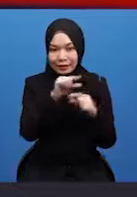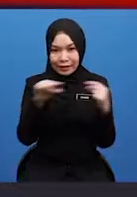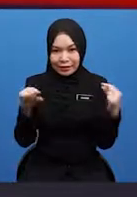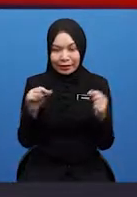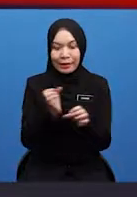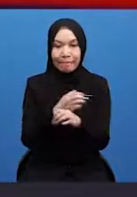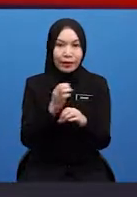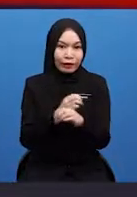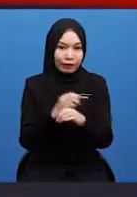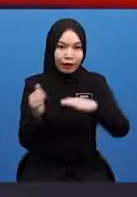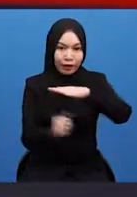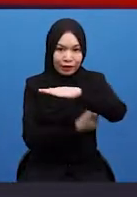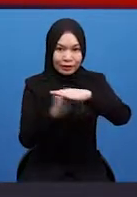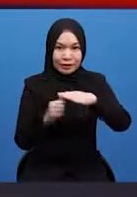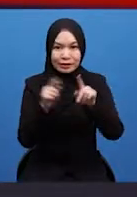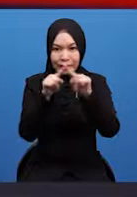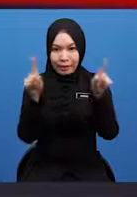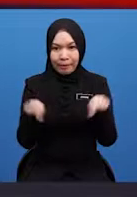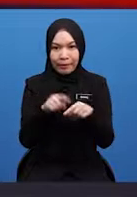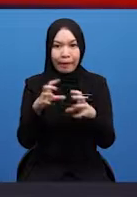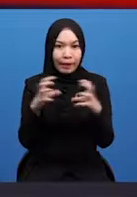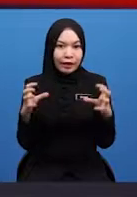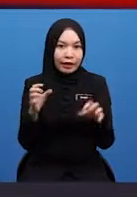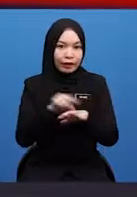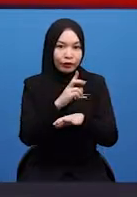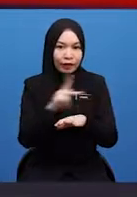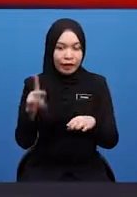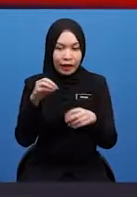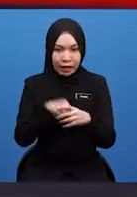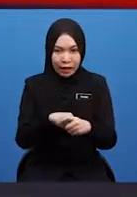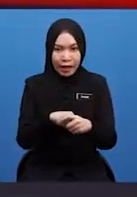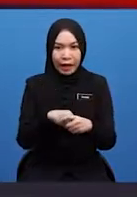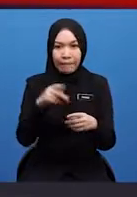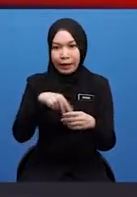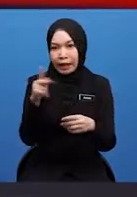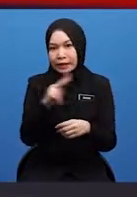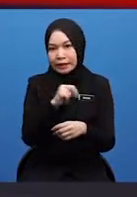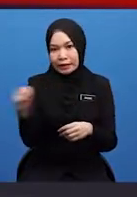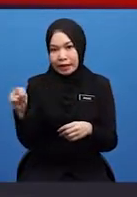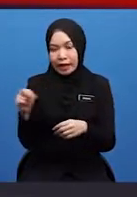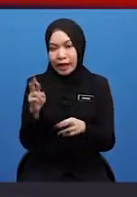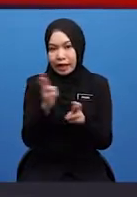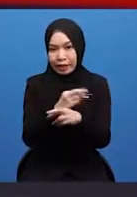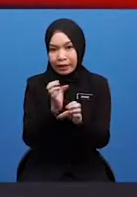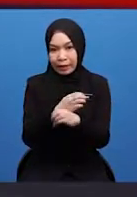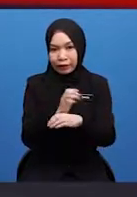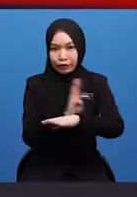Bentuk asas segi empat banyak digunakan dalam penghasilan reka bentuk industri seperti